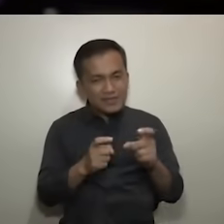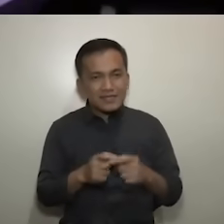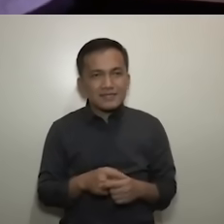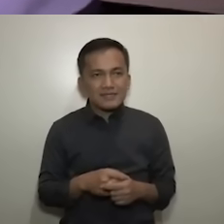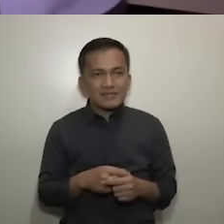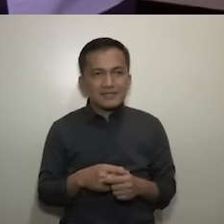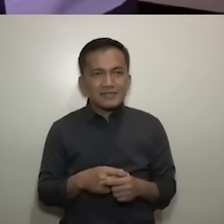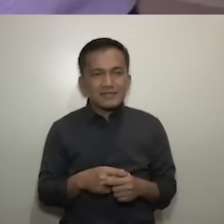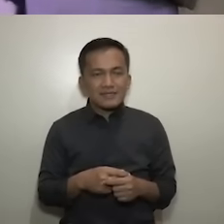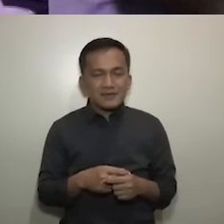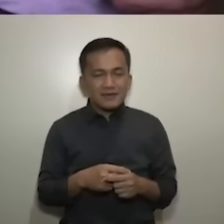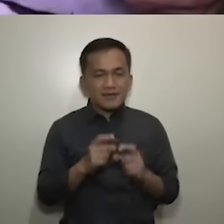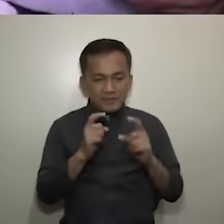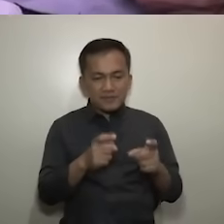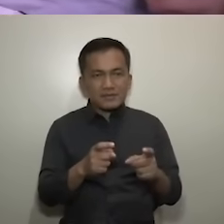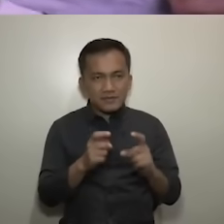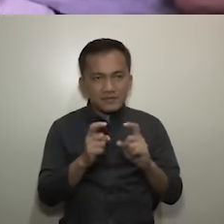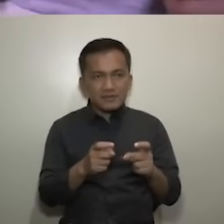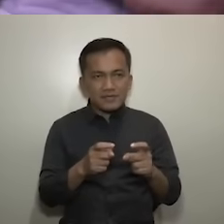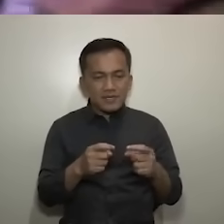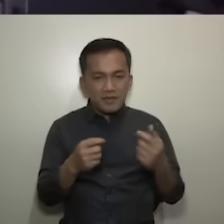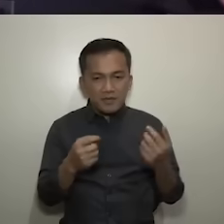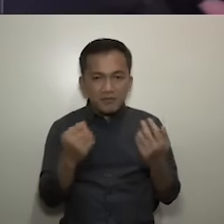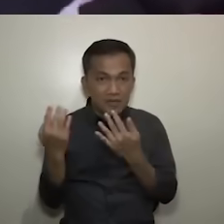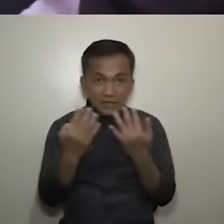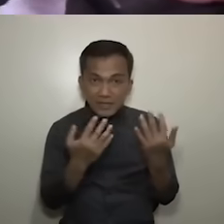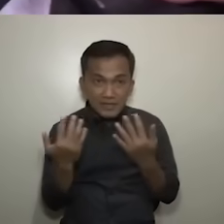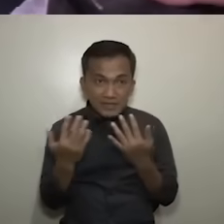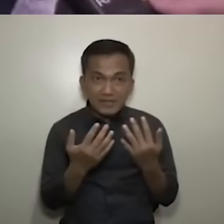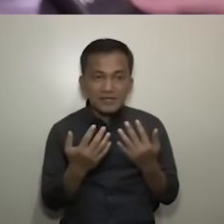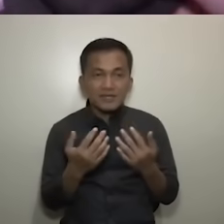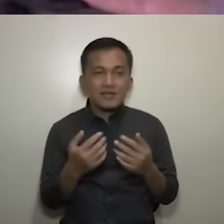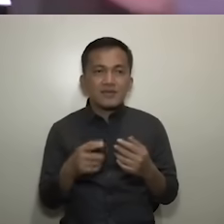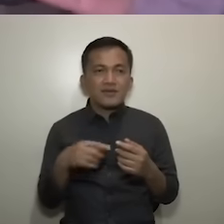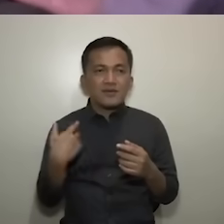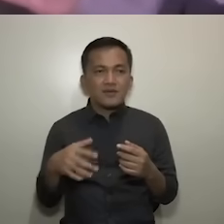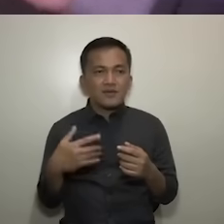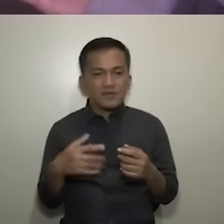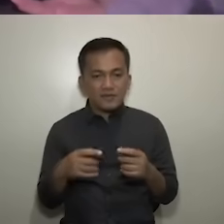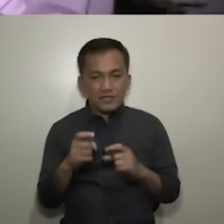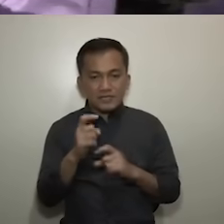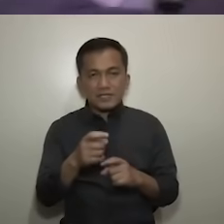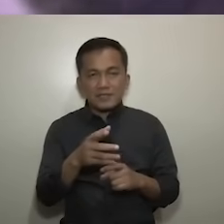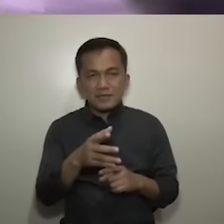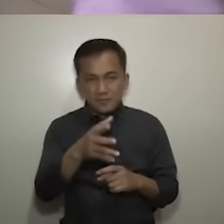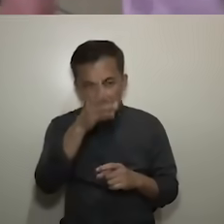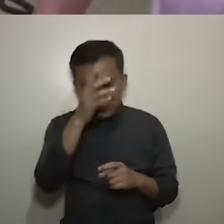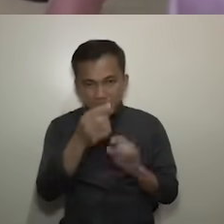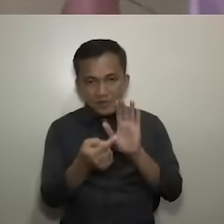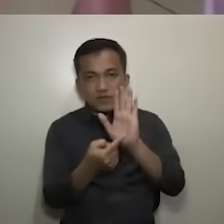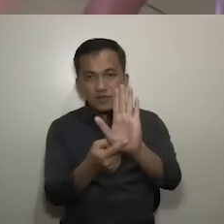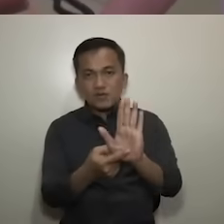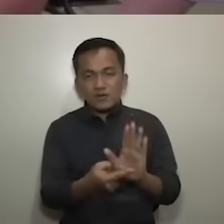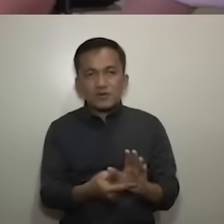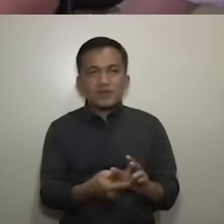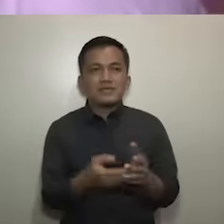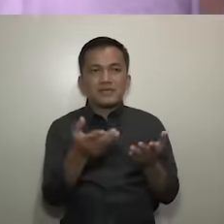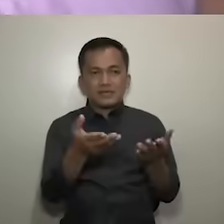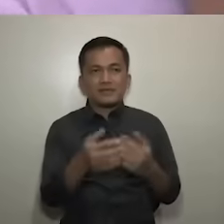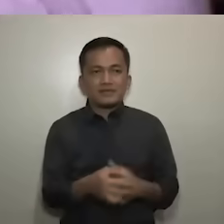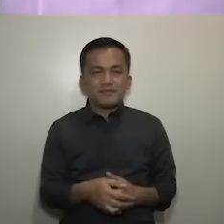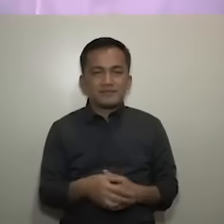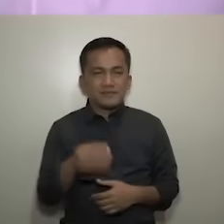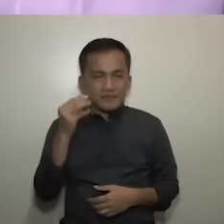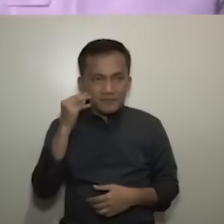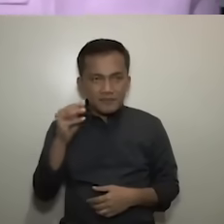birthday present. Yan. Happy kasi birthday. Birthday. Erin, oh, may gift yung papa mo. Pakita mo sa kanya. Ayan.